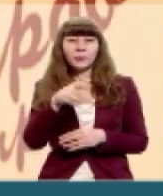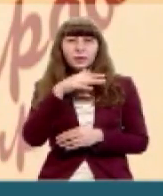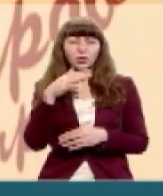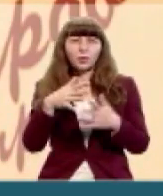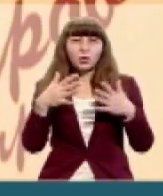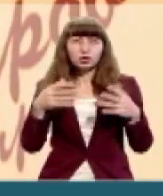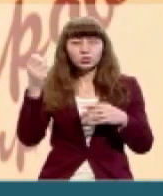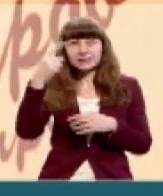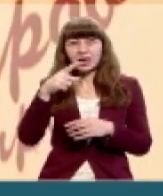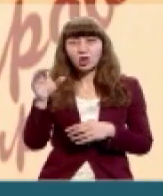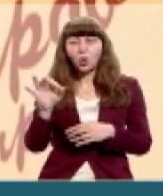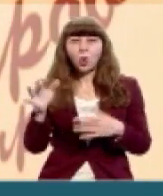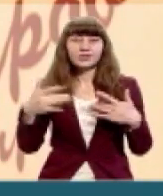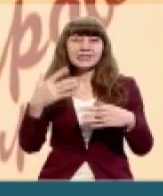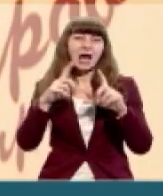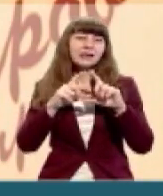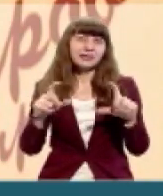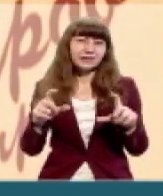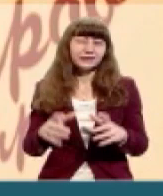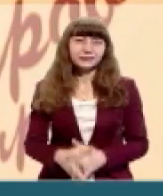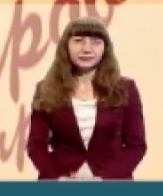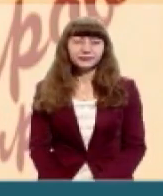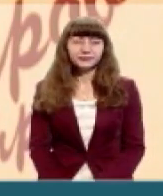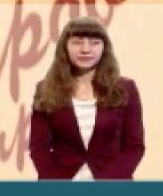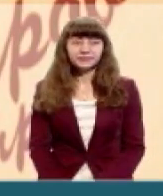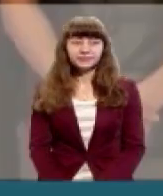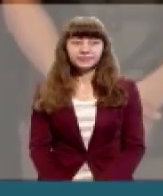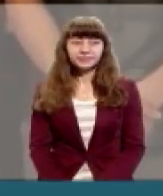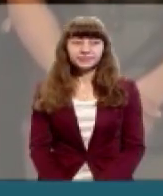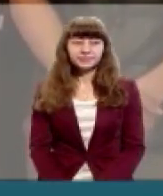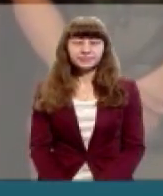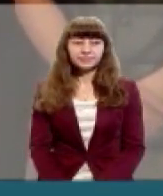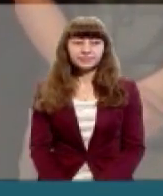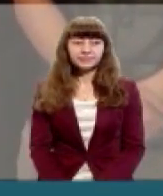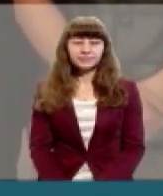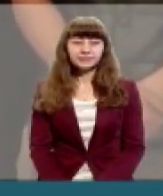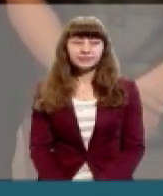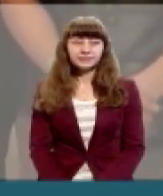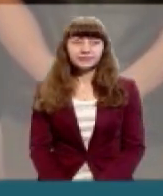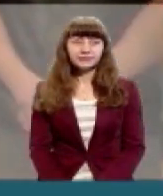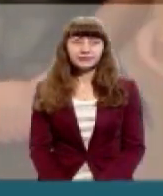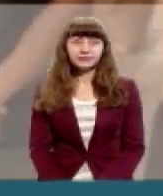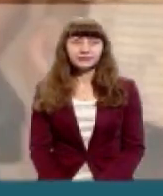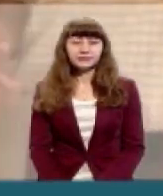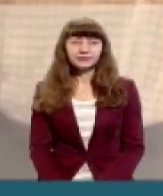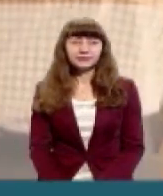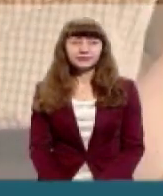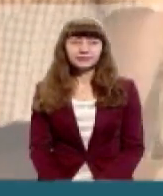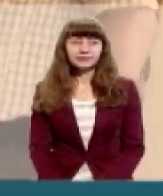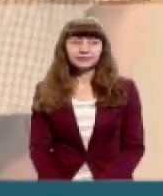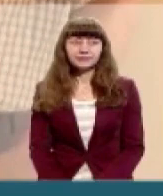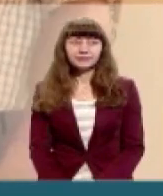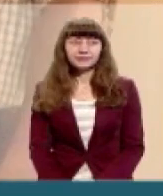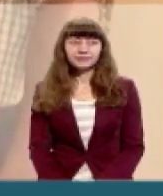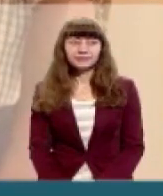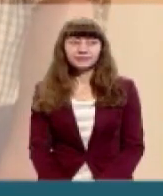біздің театрдың ішінен табылып қалар деген үмітпенен көрсетіп жатырмыз. Сахна, перде, қойылым, антракт және